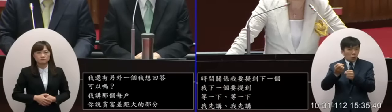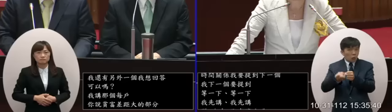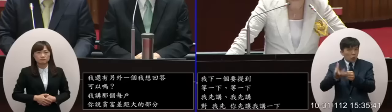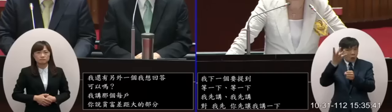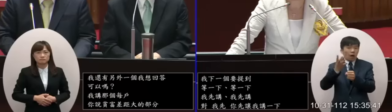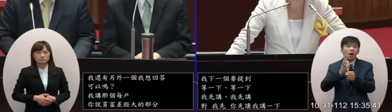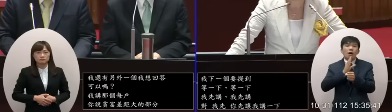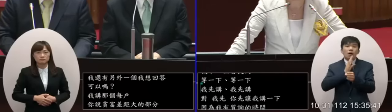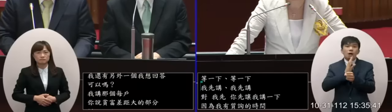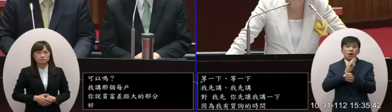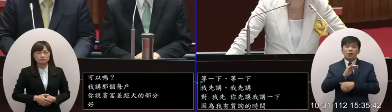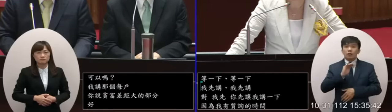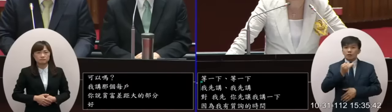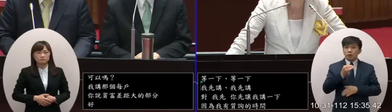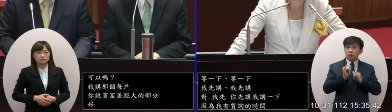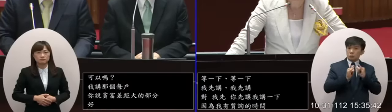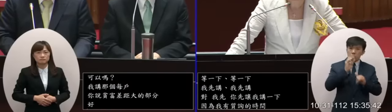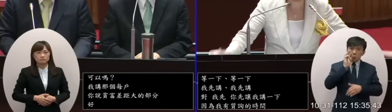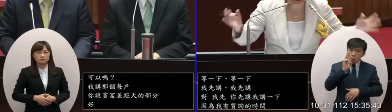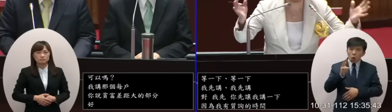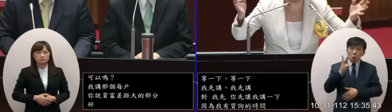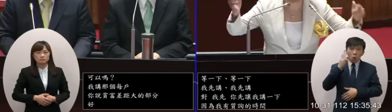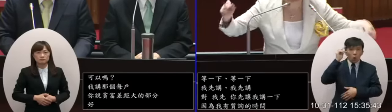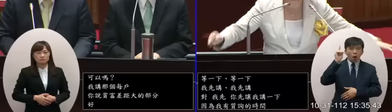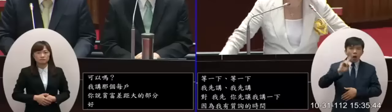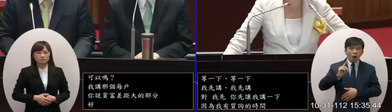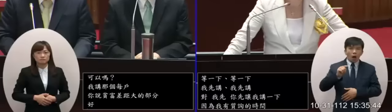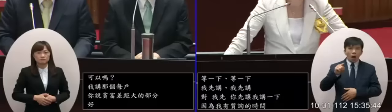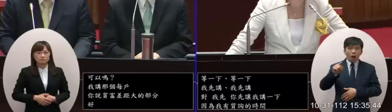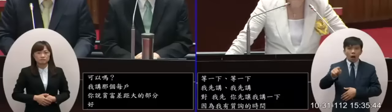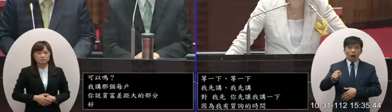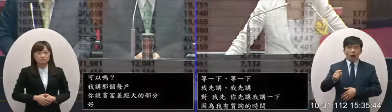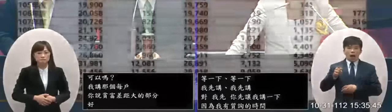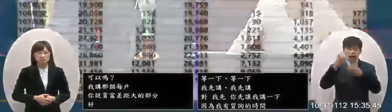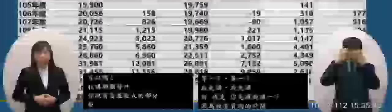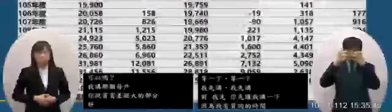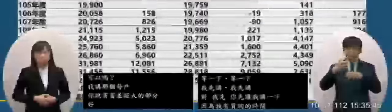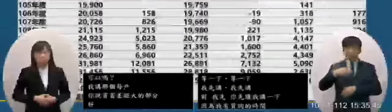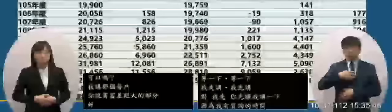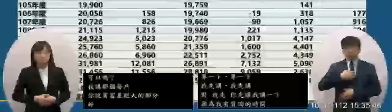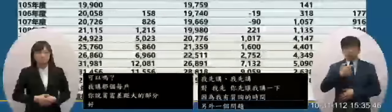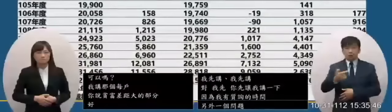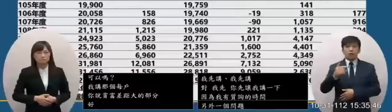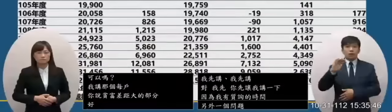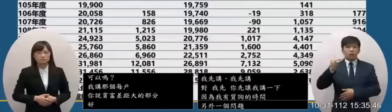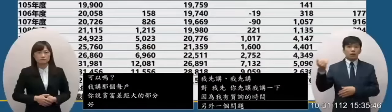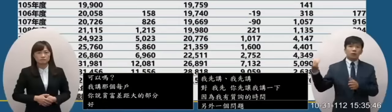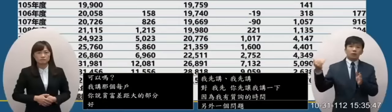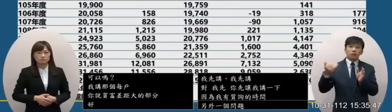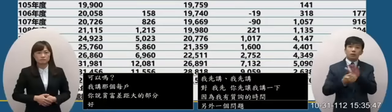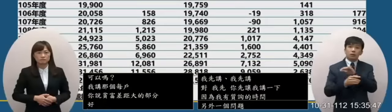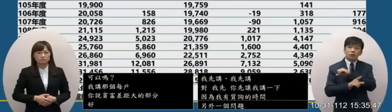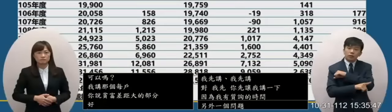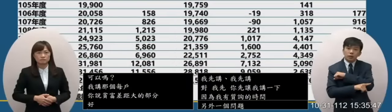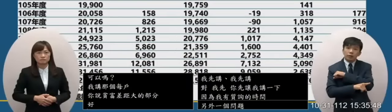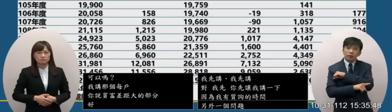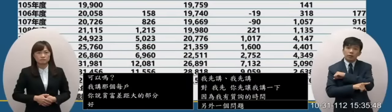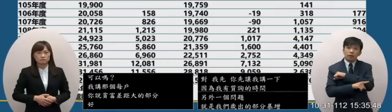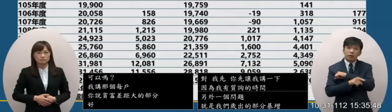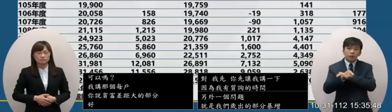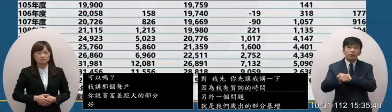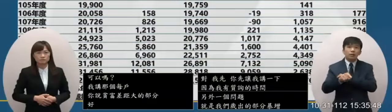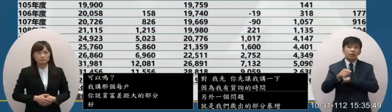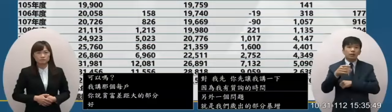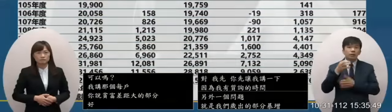增呢，民间的感觉是什么？大怪兽来了，结果搞了半天，大怪兽是谁？哦，我们